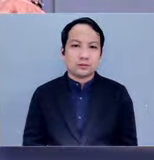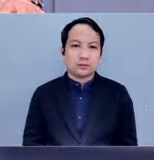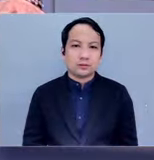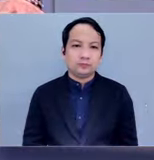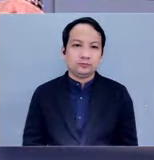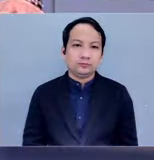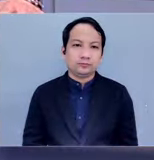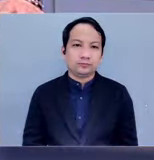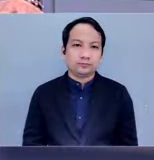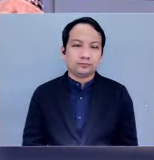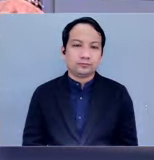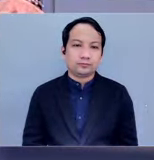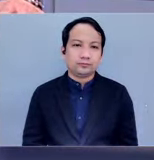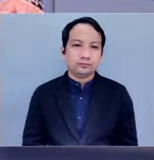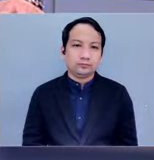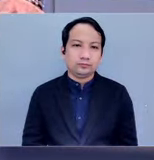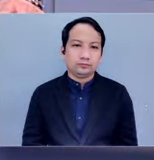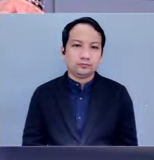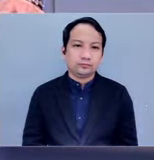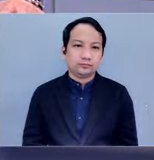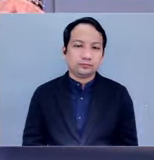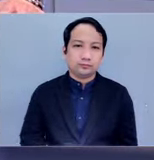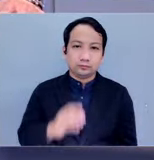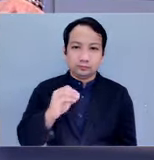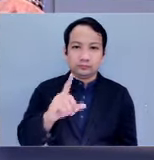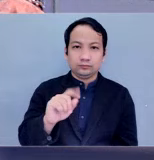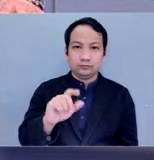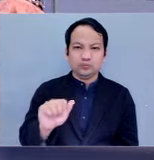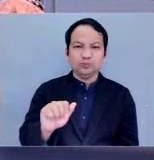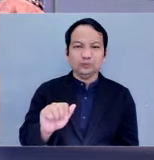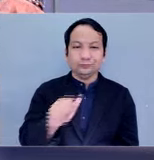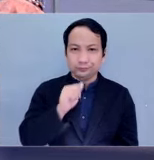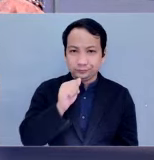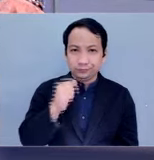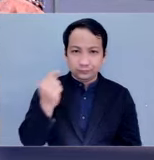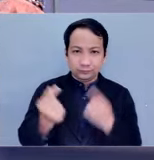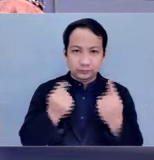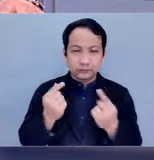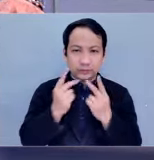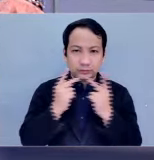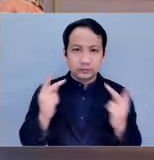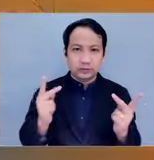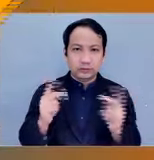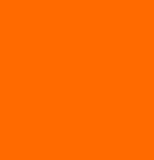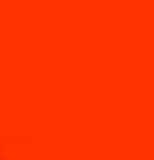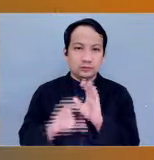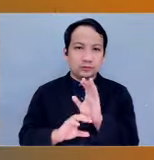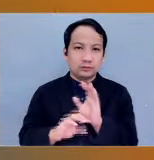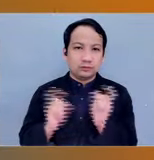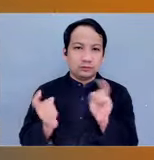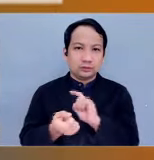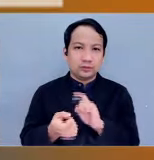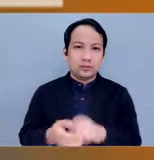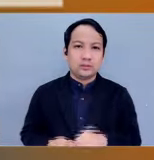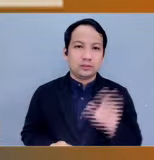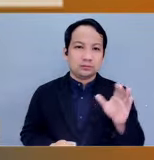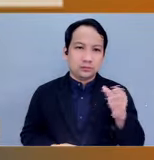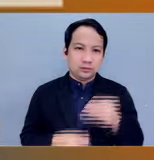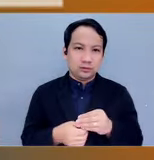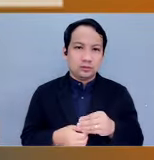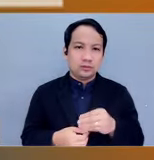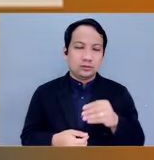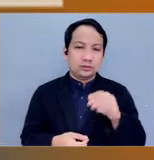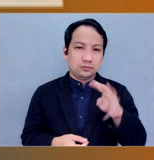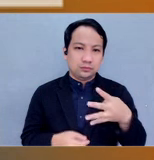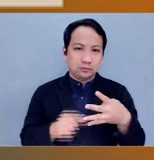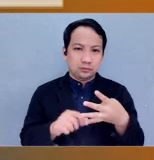Lumabas sa bagong survey ng Okta Research na hindi urgent concern ng publiko ang charter change. Sa inilabas na resulta ng fourth quarter